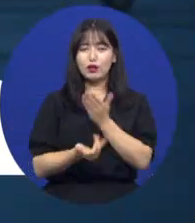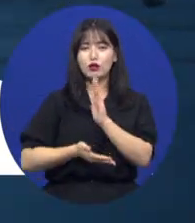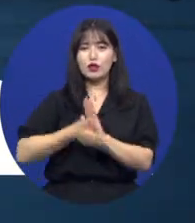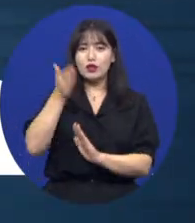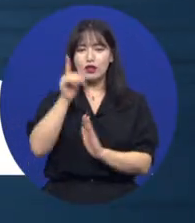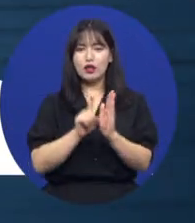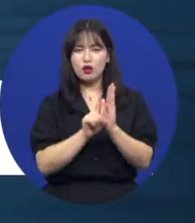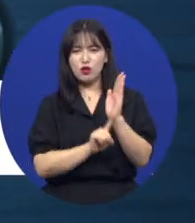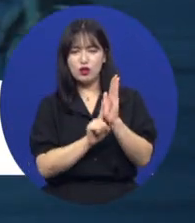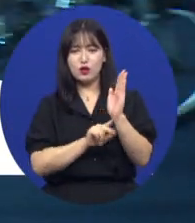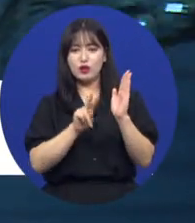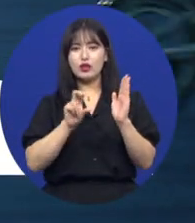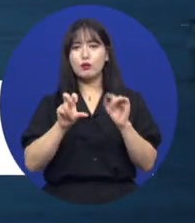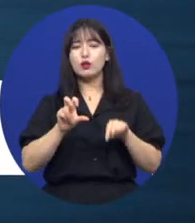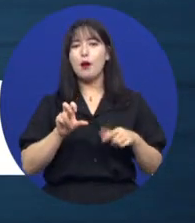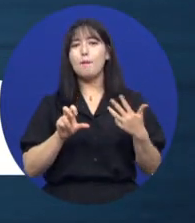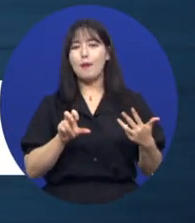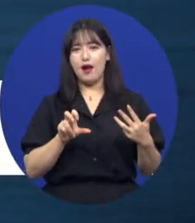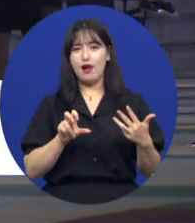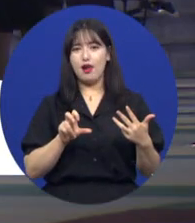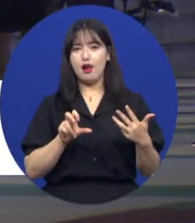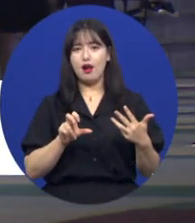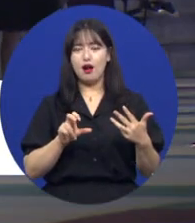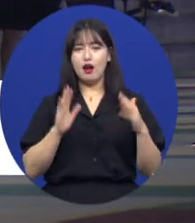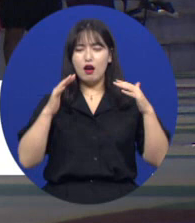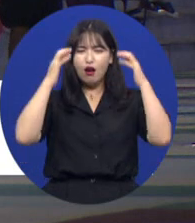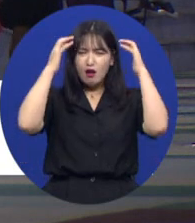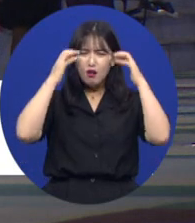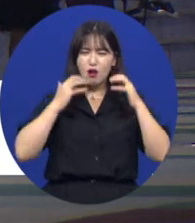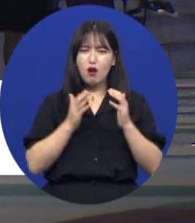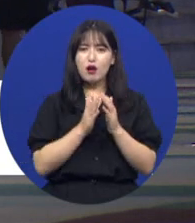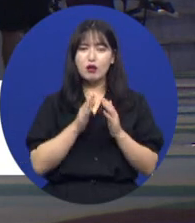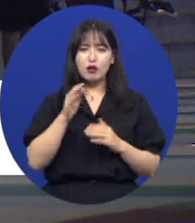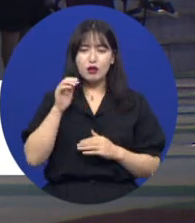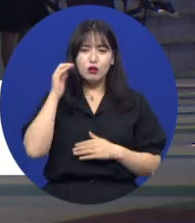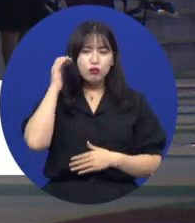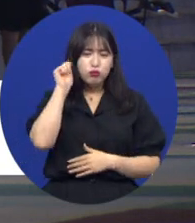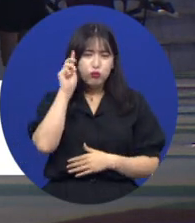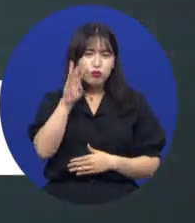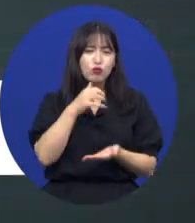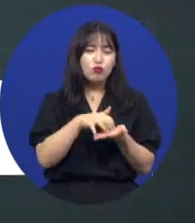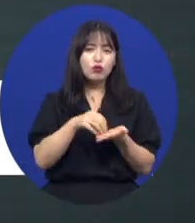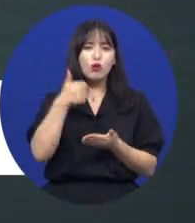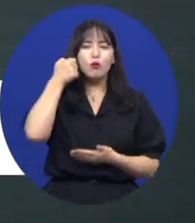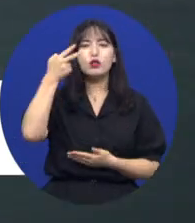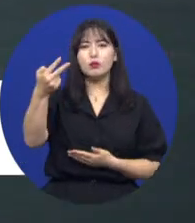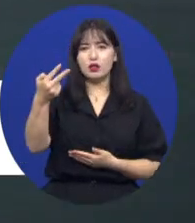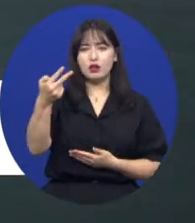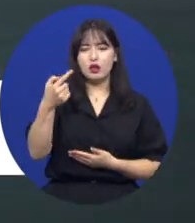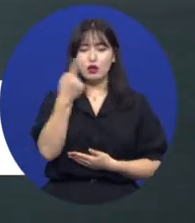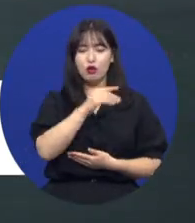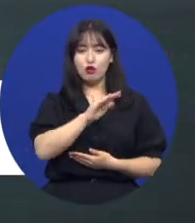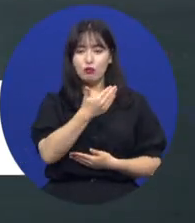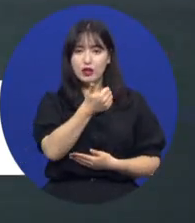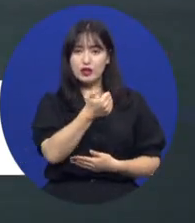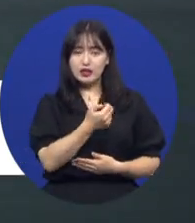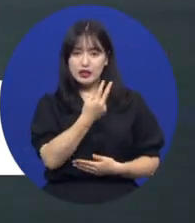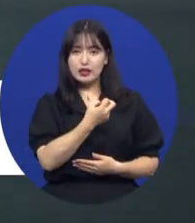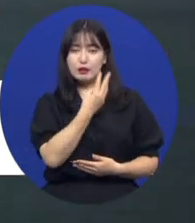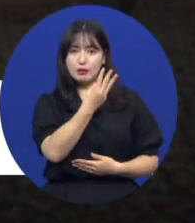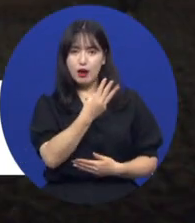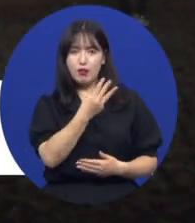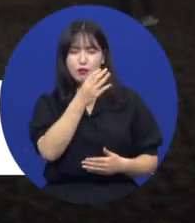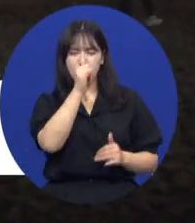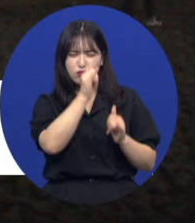최저기온이 25.8 또 를 기록해 올 여름 열대야 발생 일수는 50 215 1923년 기상관측